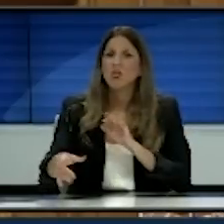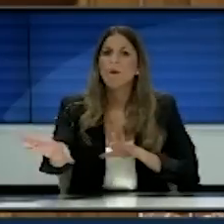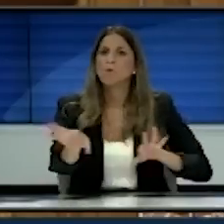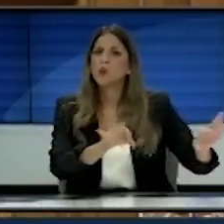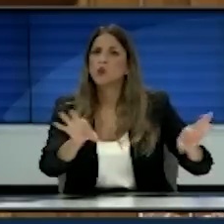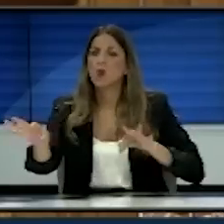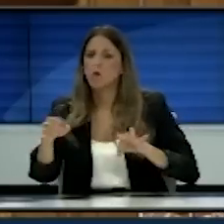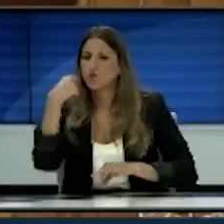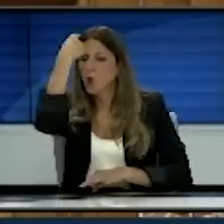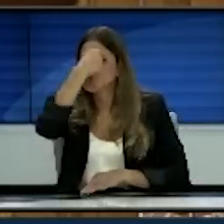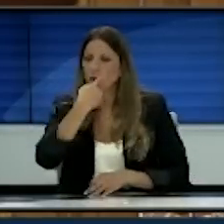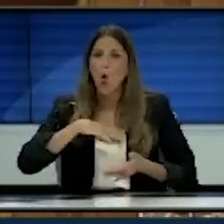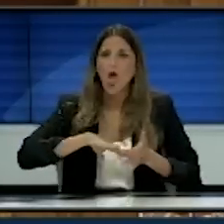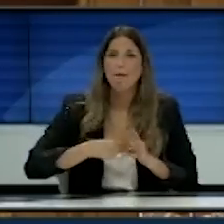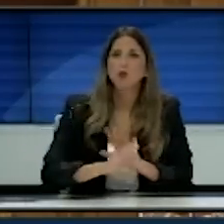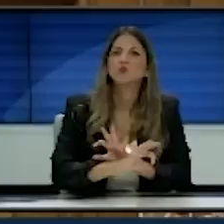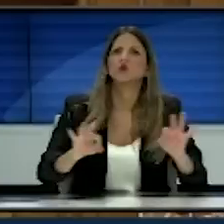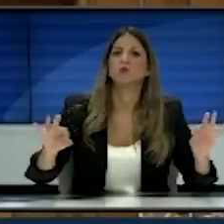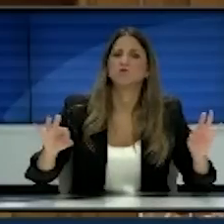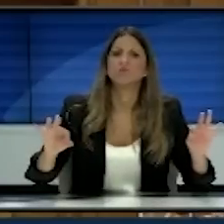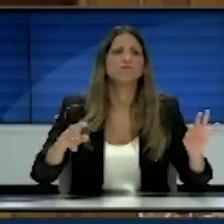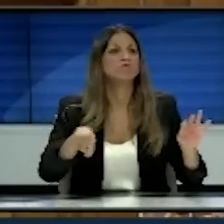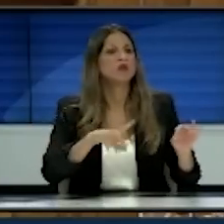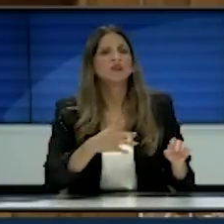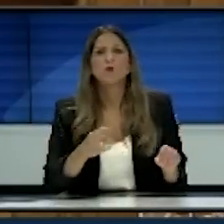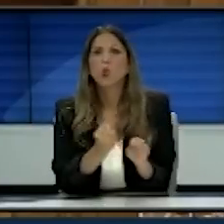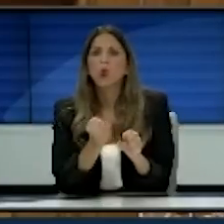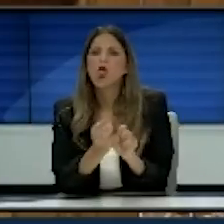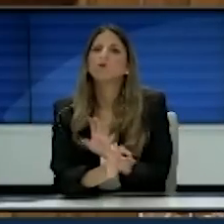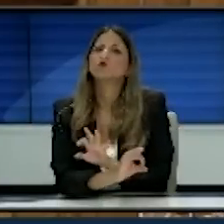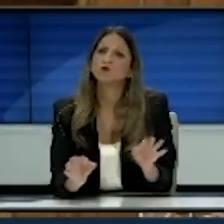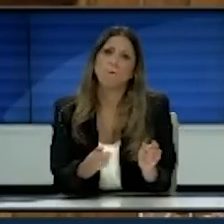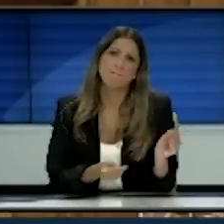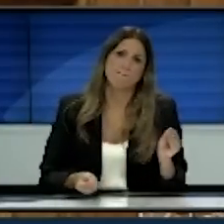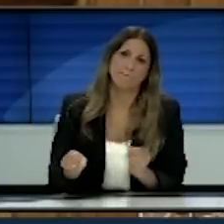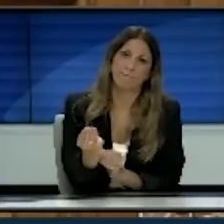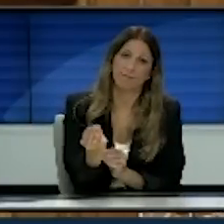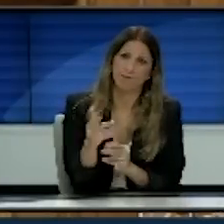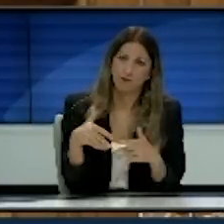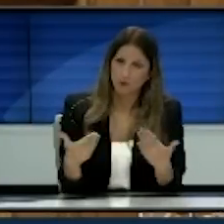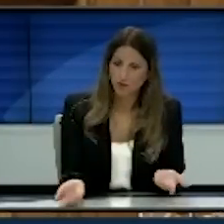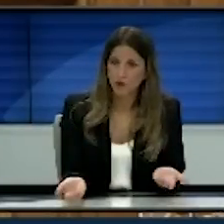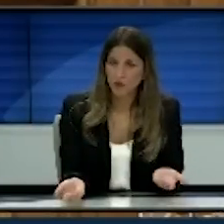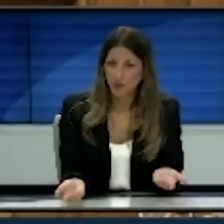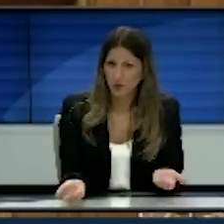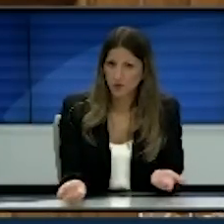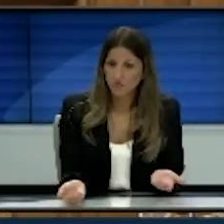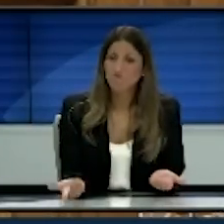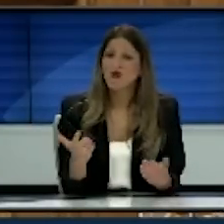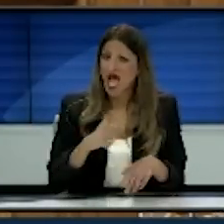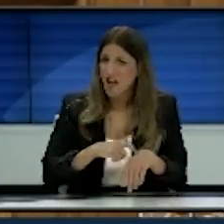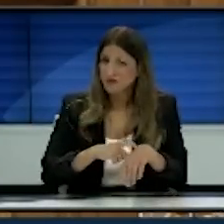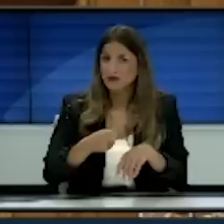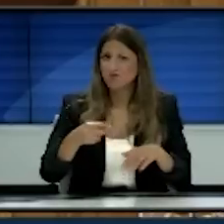προσωπικό επαρκές, ο χρόνος αναμονής έκδοσης των συντάξεων θα είχε μηδενιστεί. Και